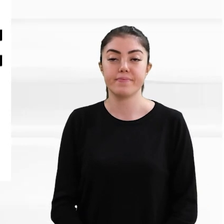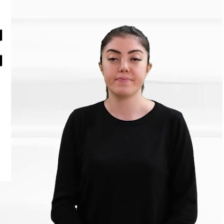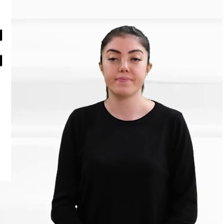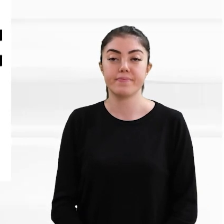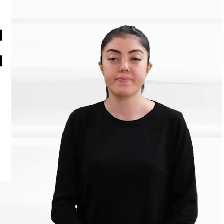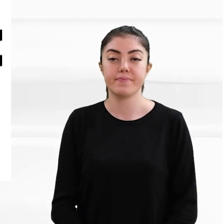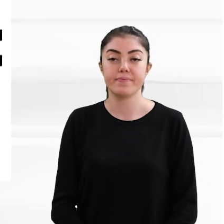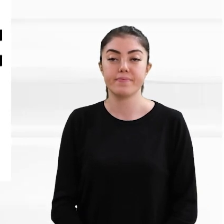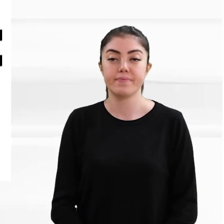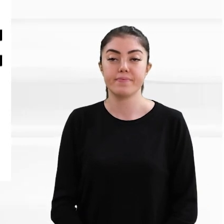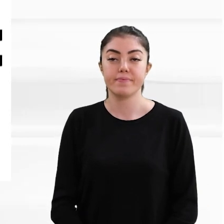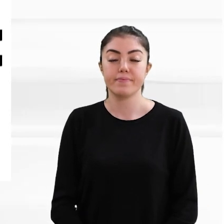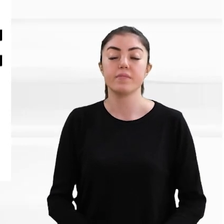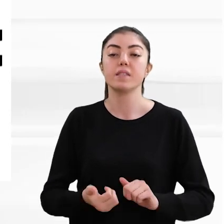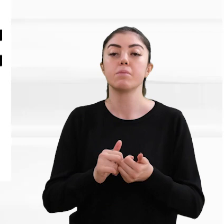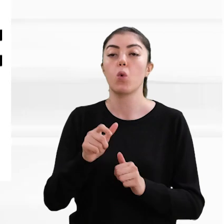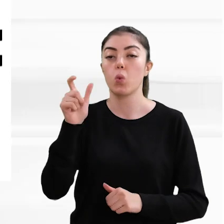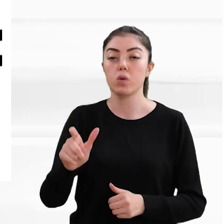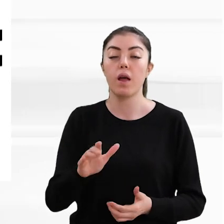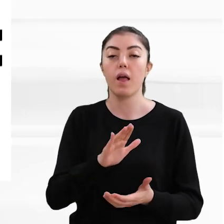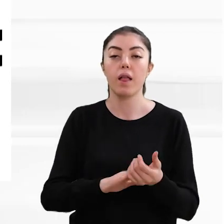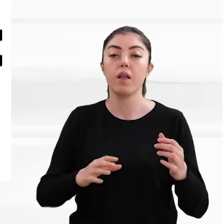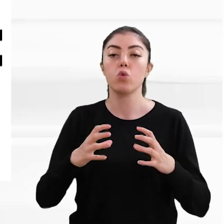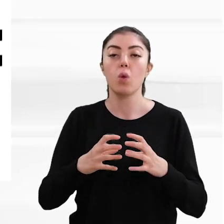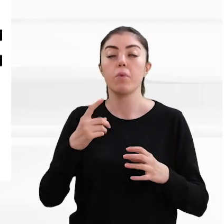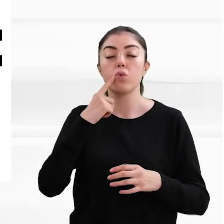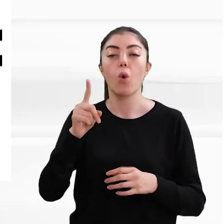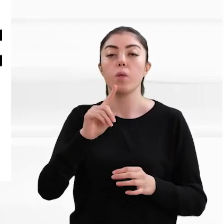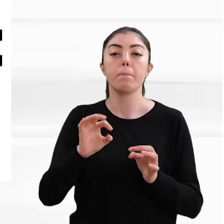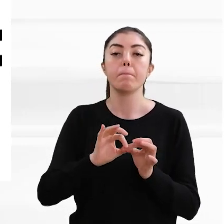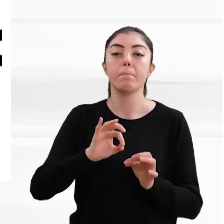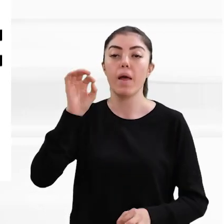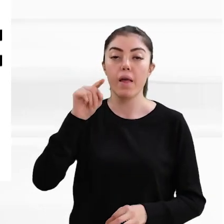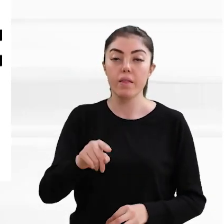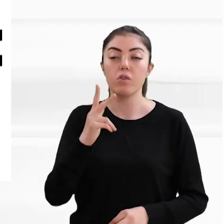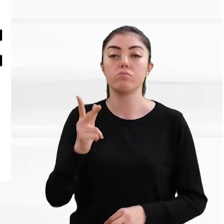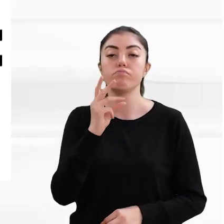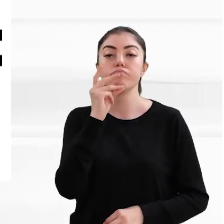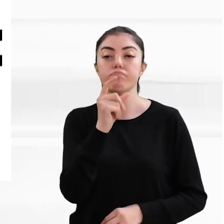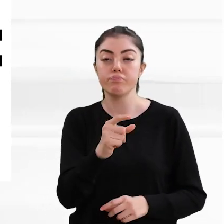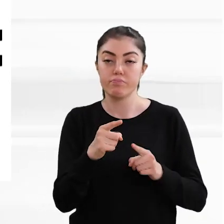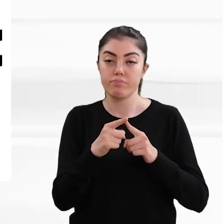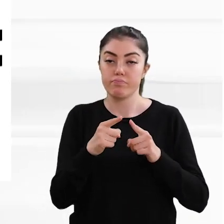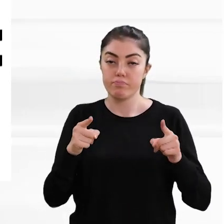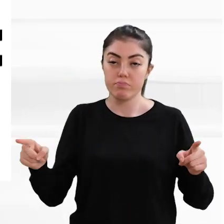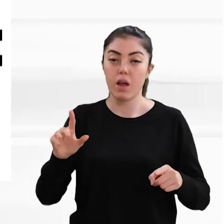Soru 2. Bir sporcu elindeki topu yere göre 10 metre bölü saniyelik bir süratle ve